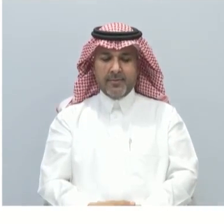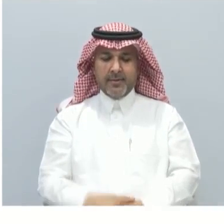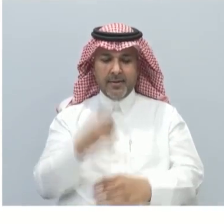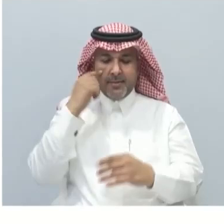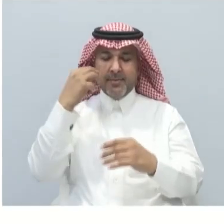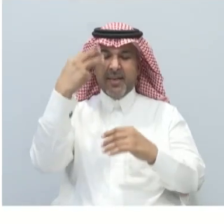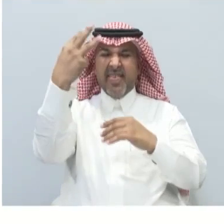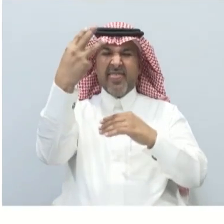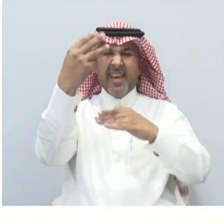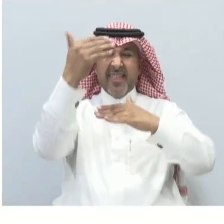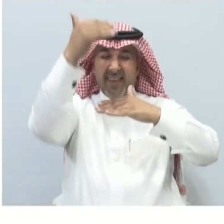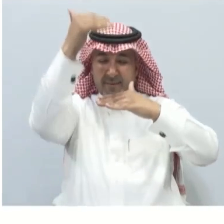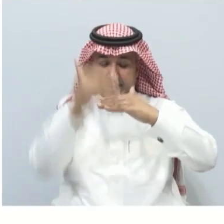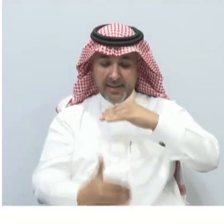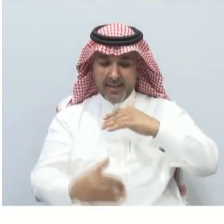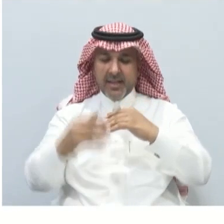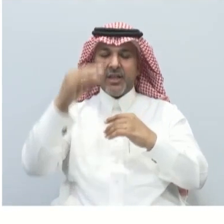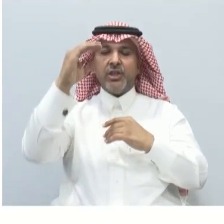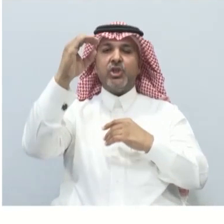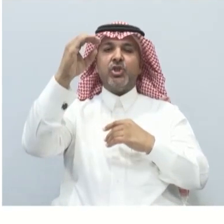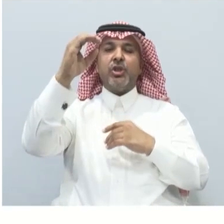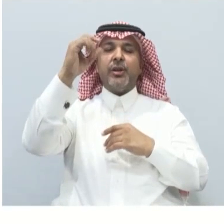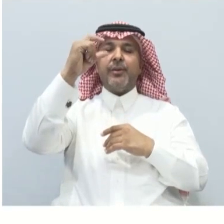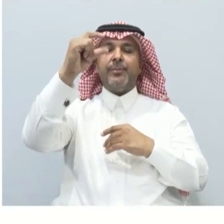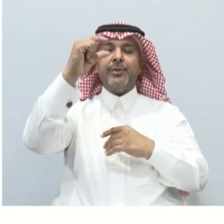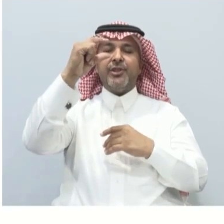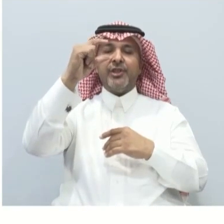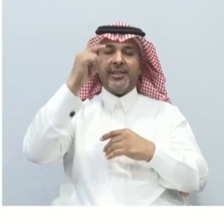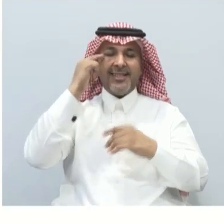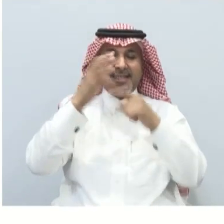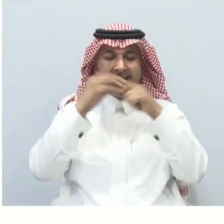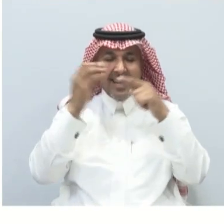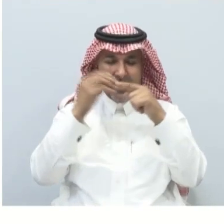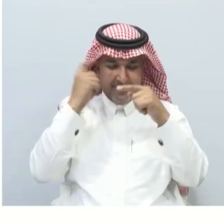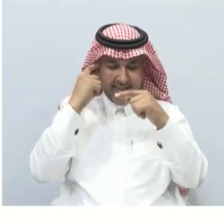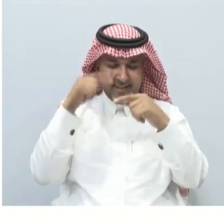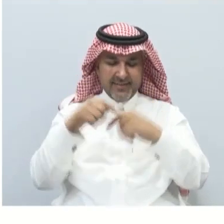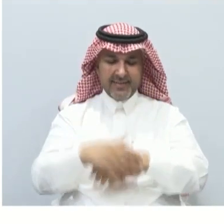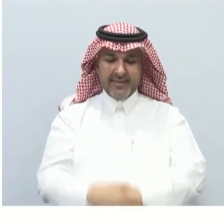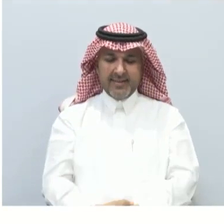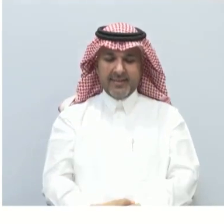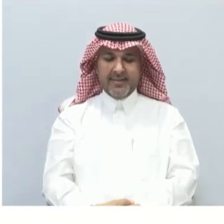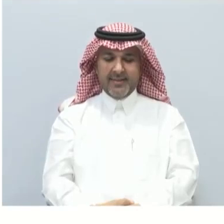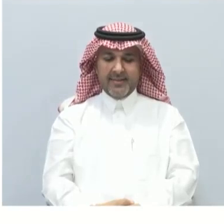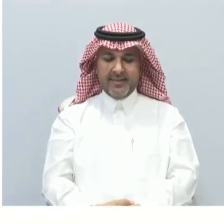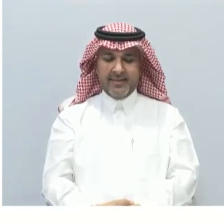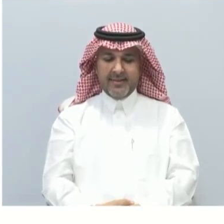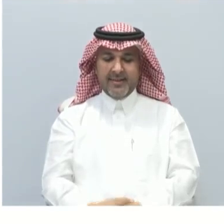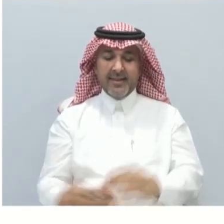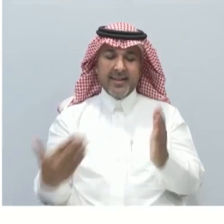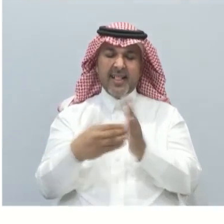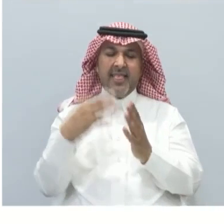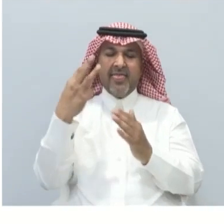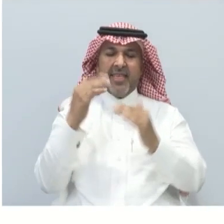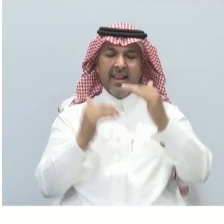فبالتالي نلاحظ ان خط التقارب هنا الثلاثه والمدى حيكون في هذه المنطقه اذا سيكون من السالب ما لا